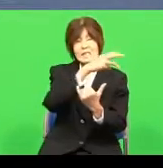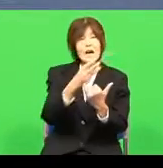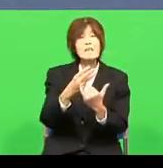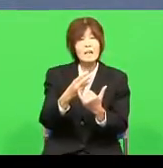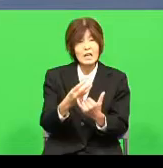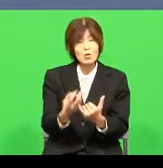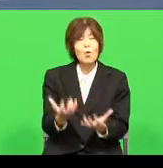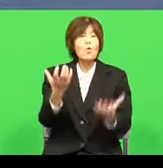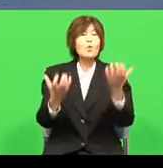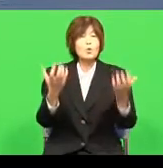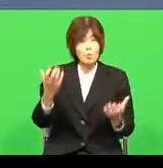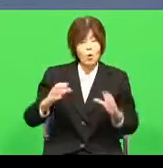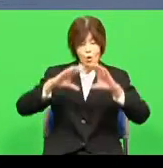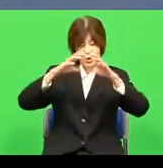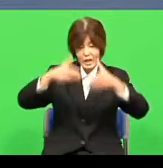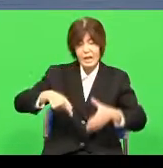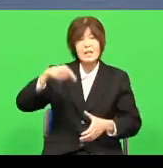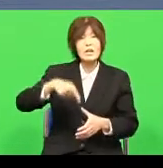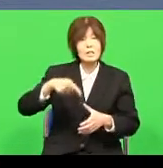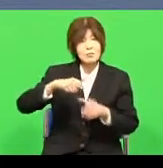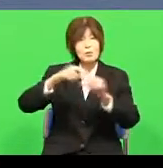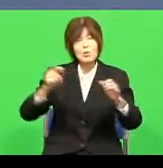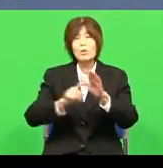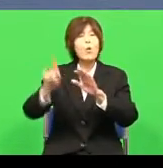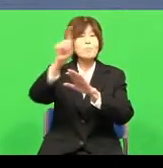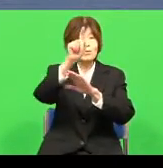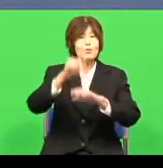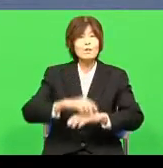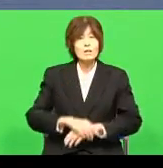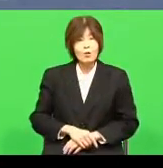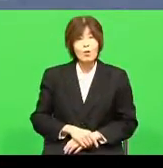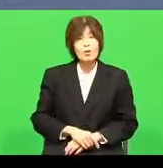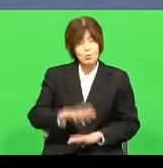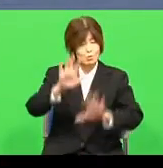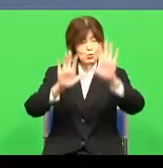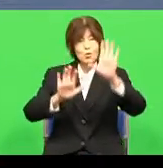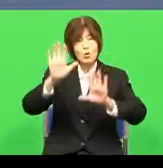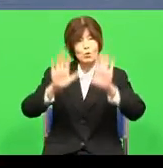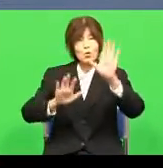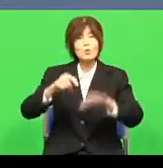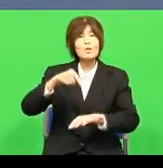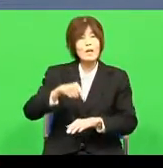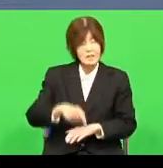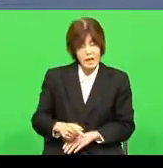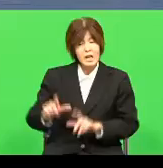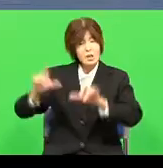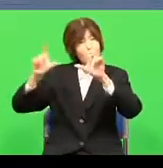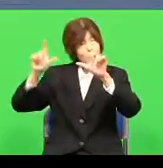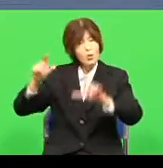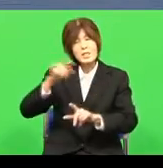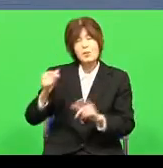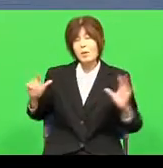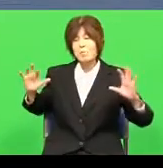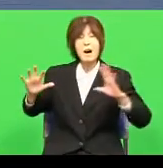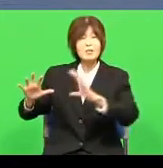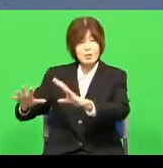災害の成立は世界の大都市の中でもトップだとこういう状況の下での東京